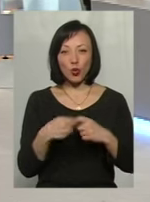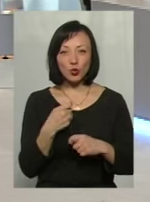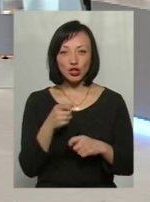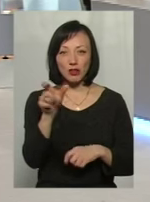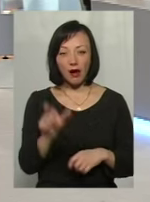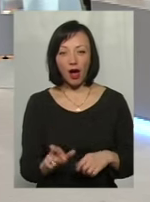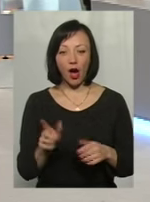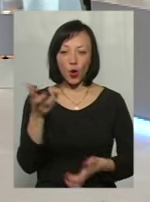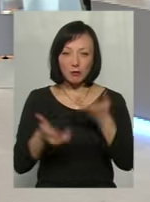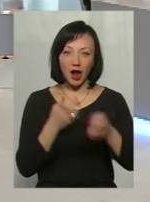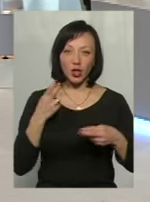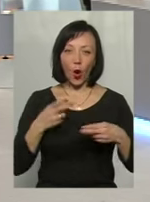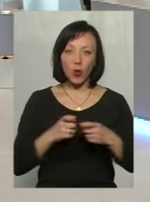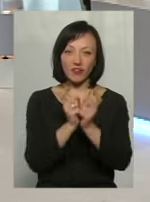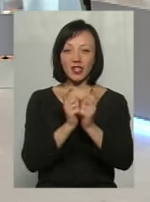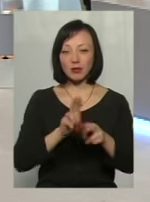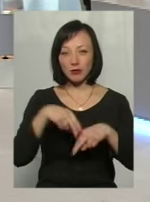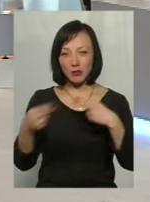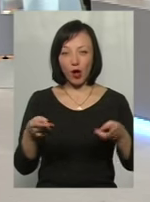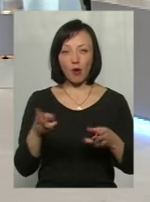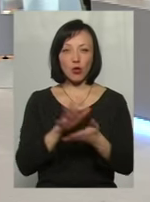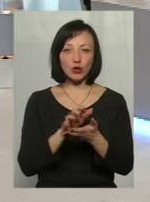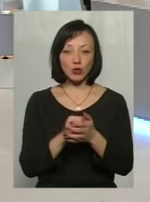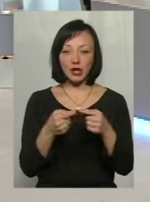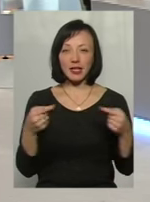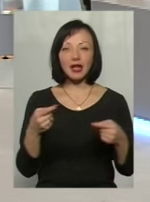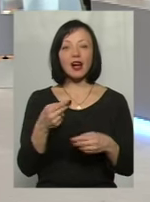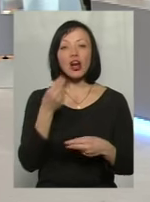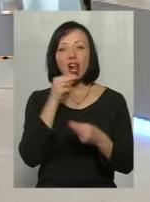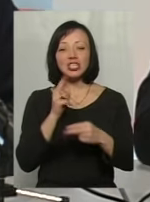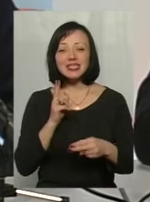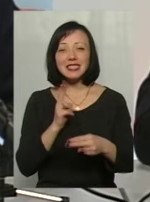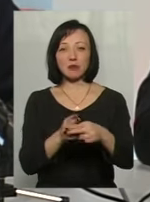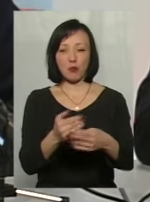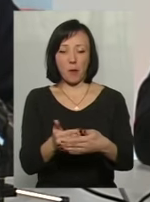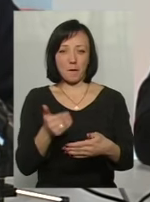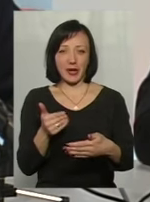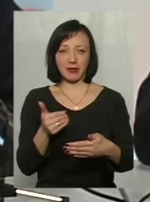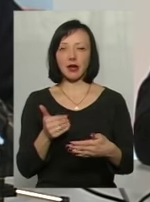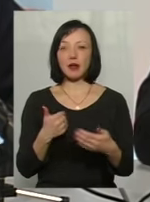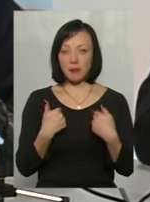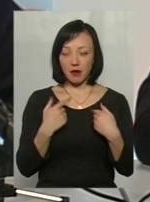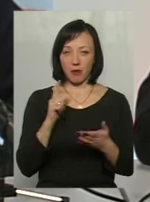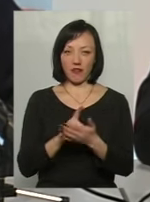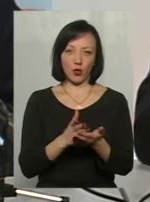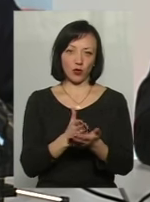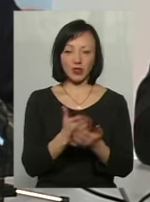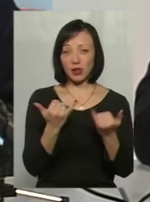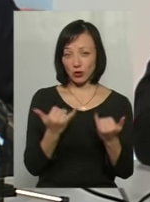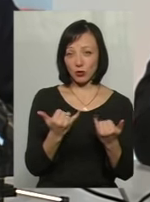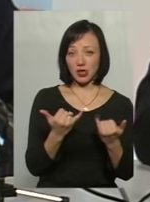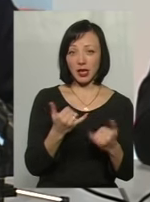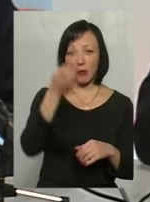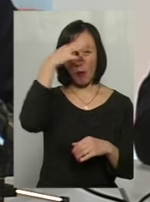ніж відшкодовувати пошкоджені речі, запобігти. І це дуже важливо, і ми сьогодні повинні на це орієнтуватися. На це сьогодні орієнтується